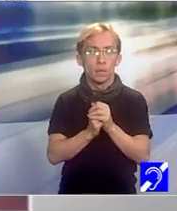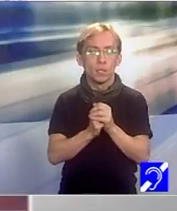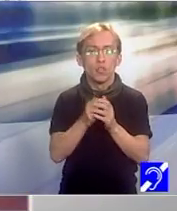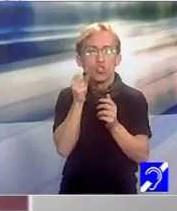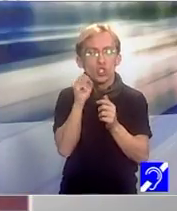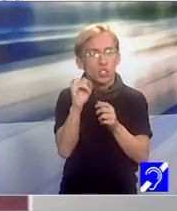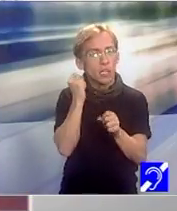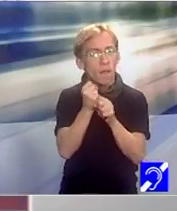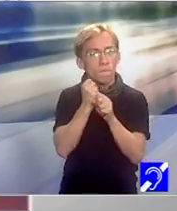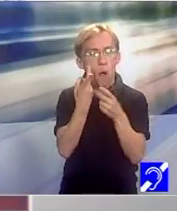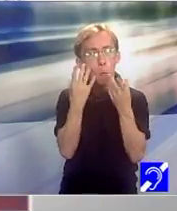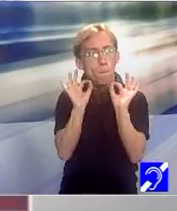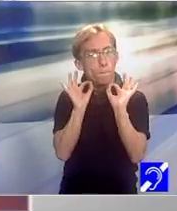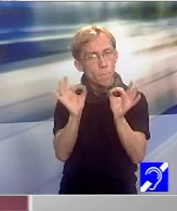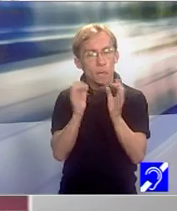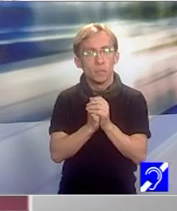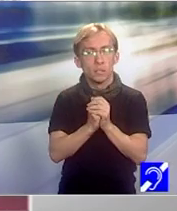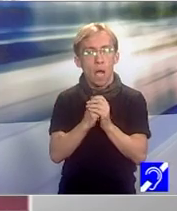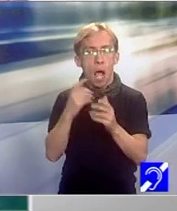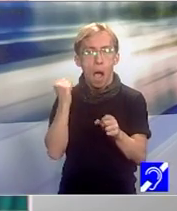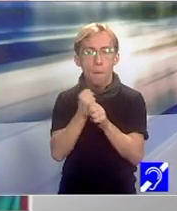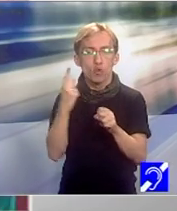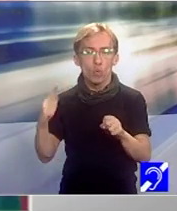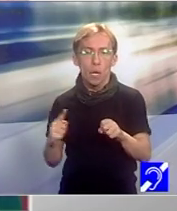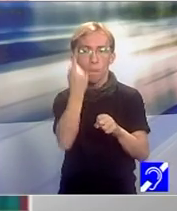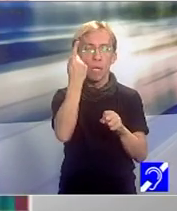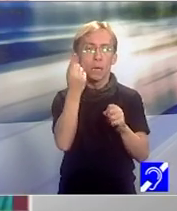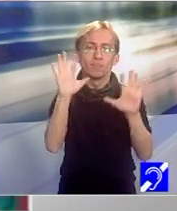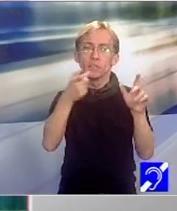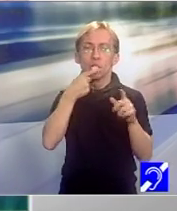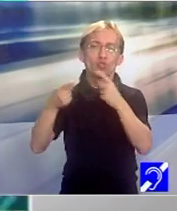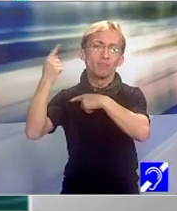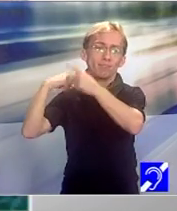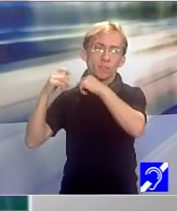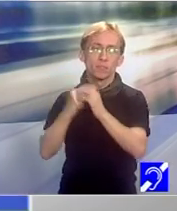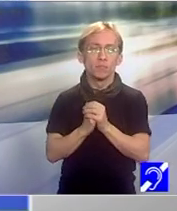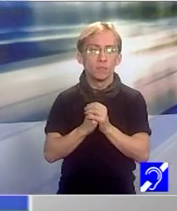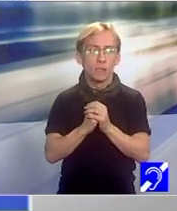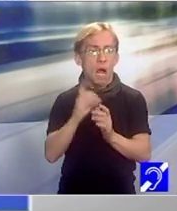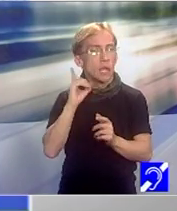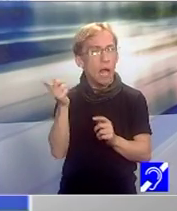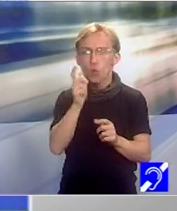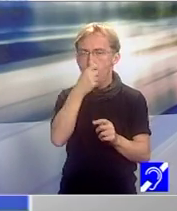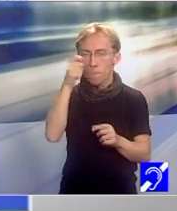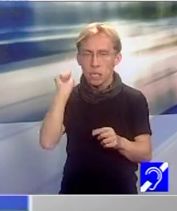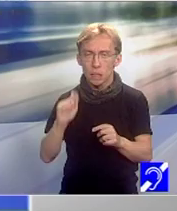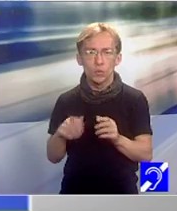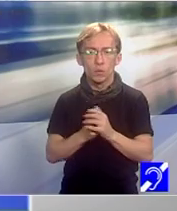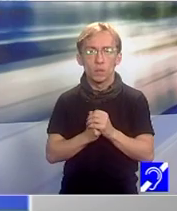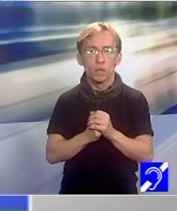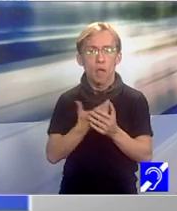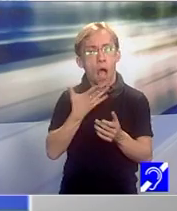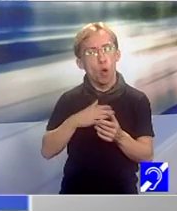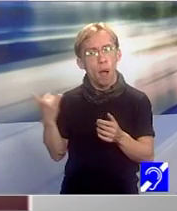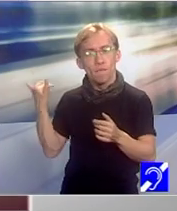bine. Am jucat prima dată acum 10 ani, dar m-am lăsat după un an și acum am revenit